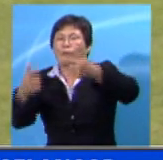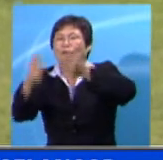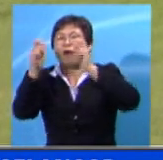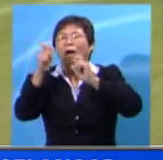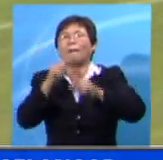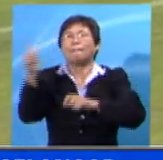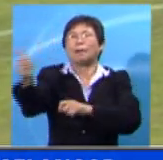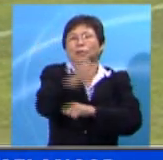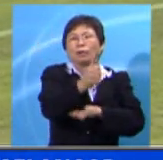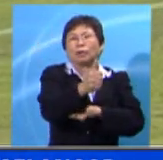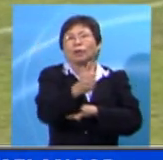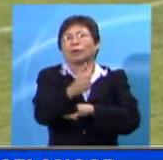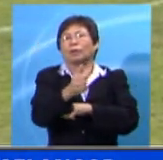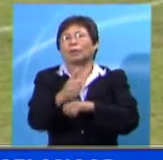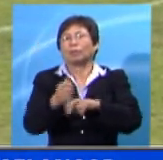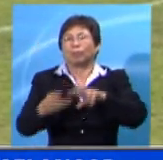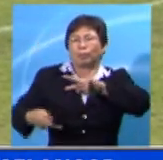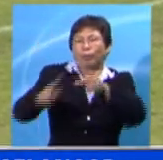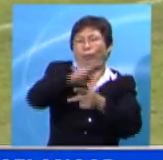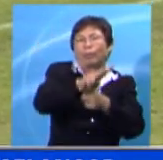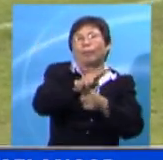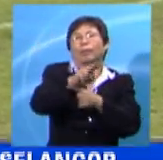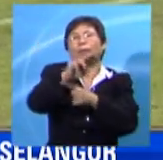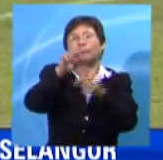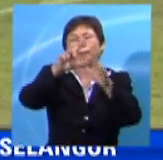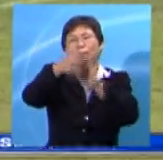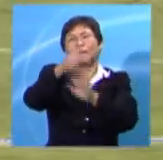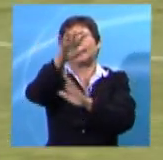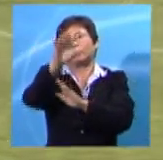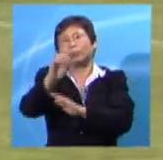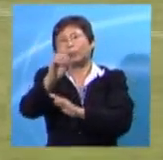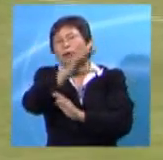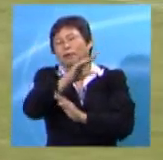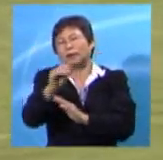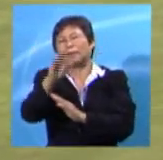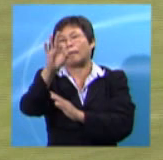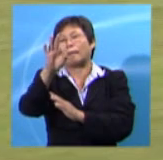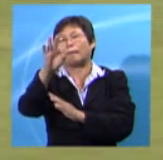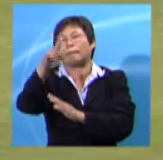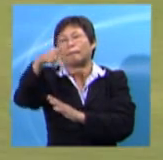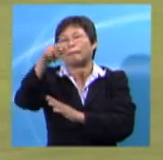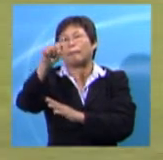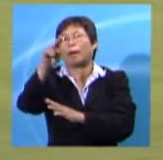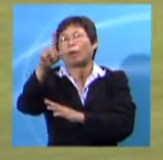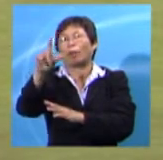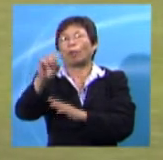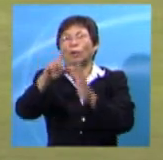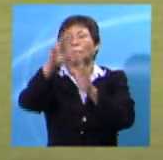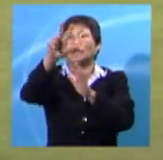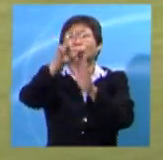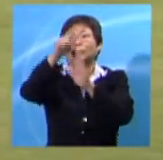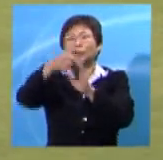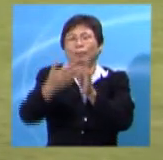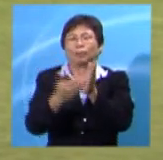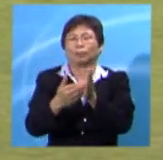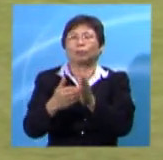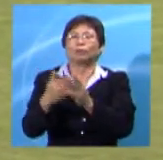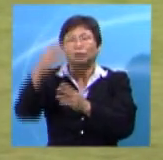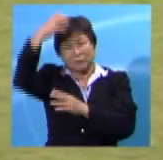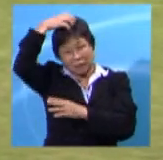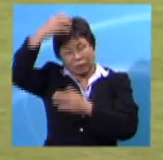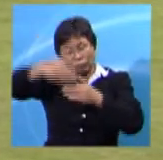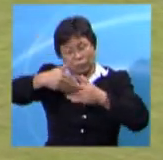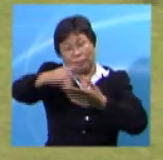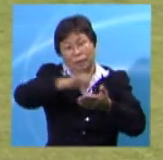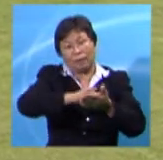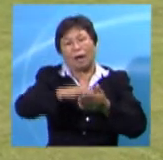masing-masing menerusi penyudah Andik bermansah pada minit ke-50 dan rel 3 minit kemudian menanti Selangor seterusnya